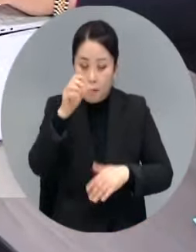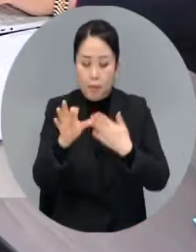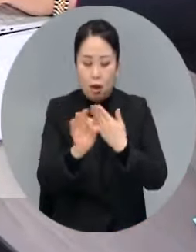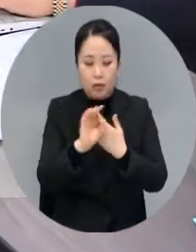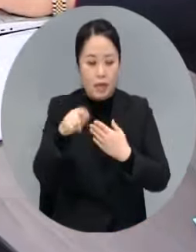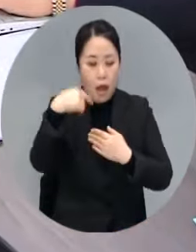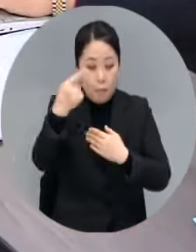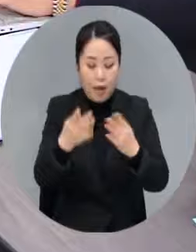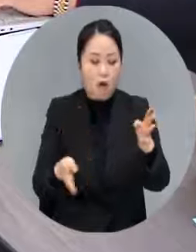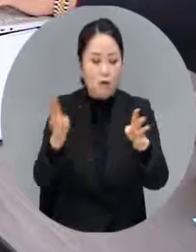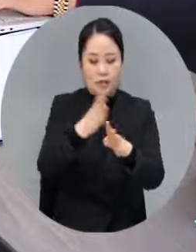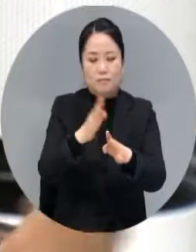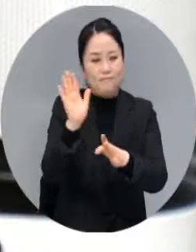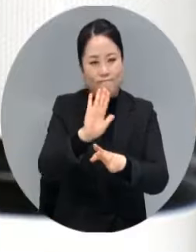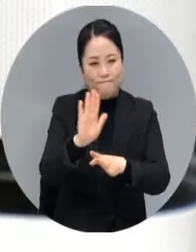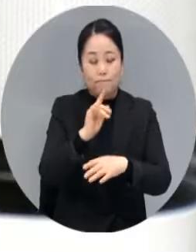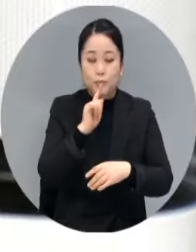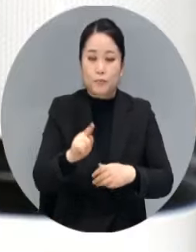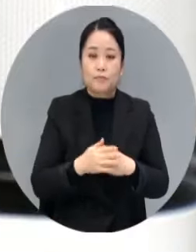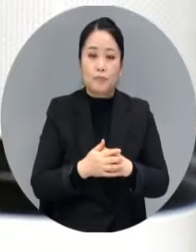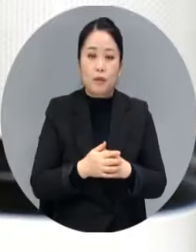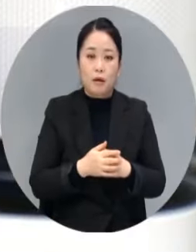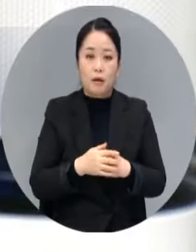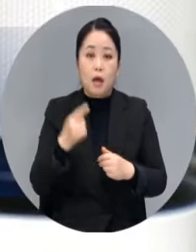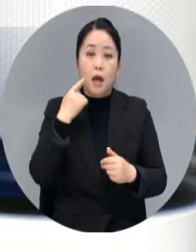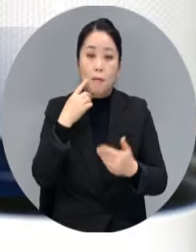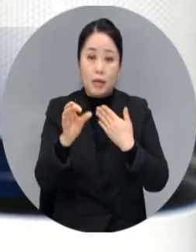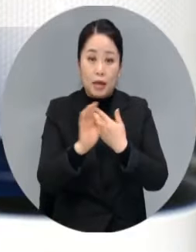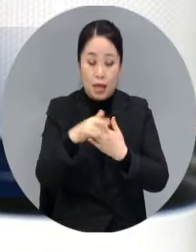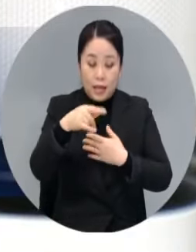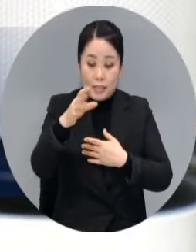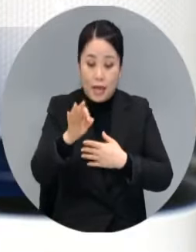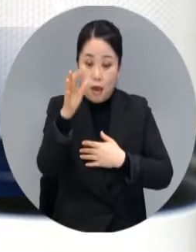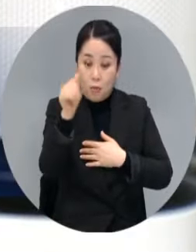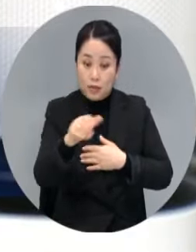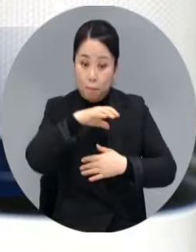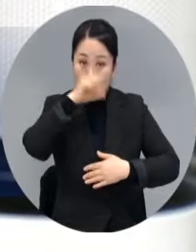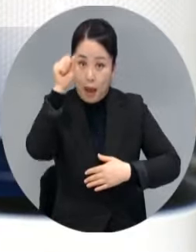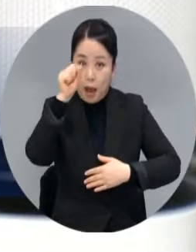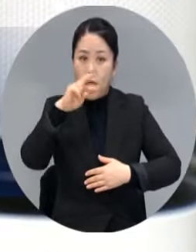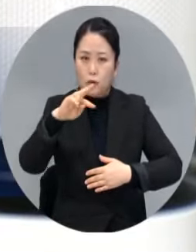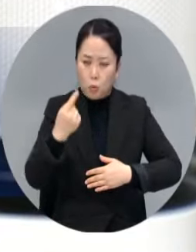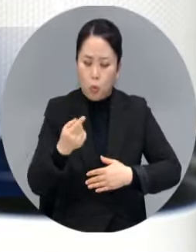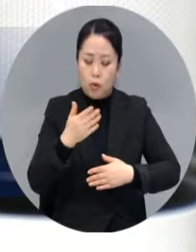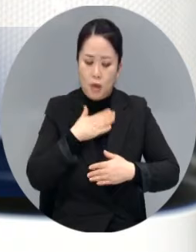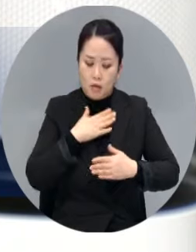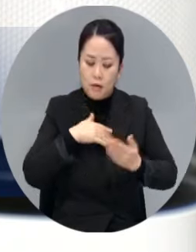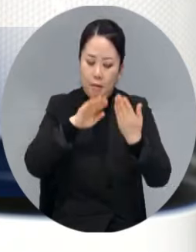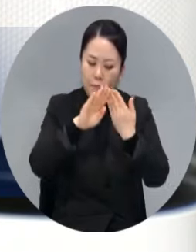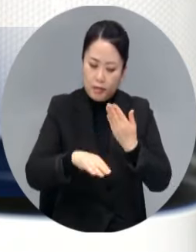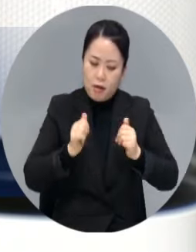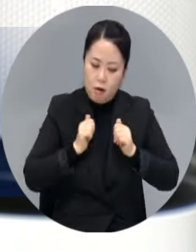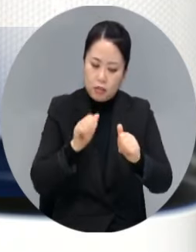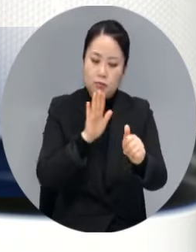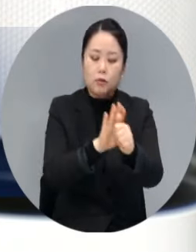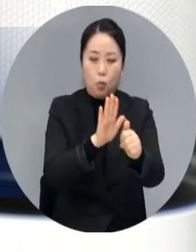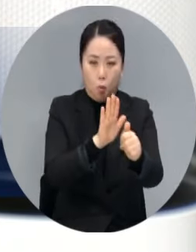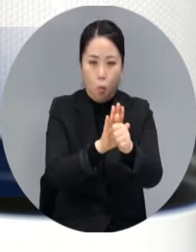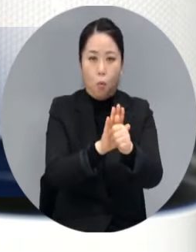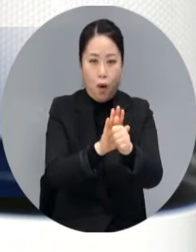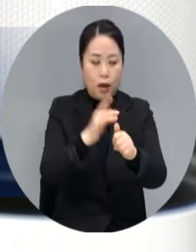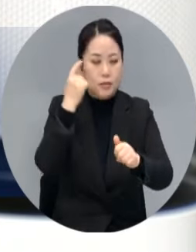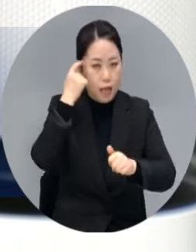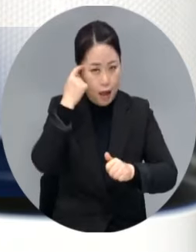뜻을 밝혔습니다. 만약 장인화 회장이 당선이 된다 하더라도 나는 백의 종군 하려고 나는